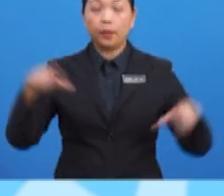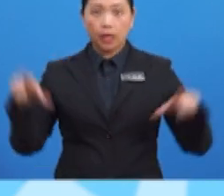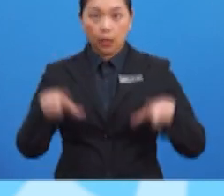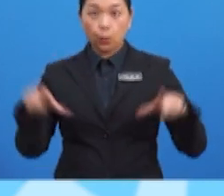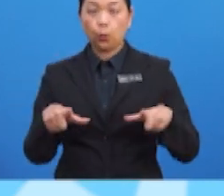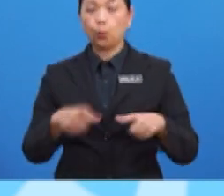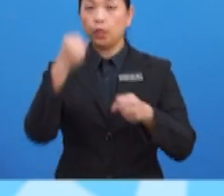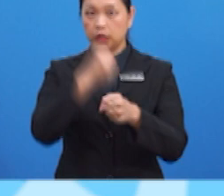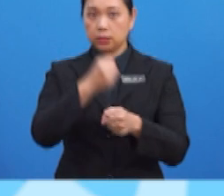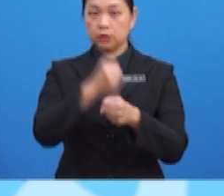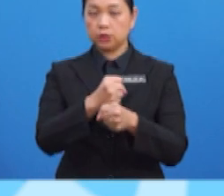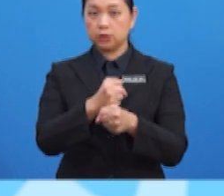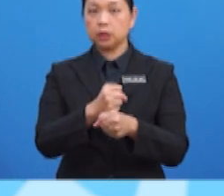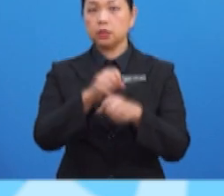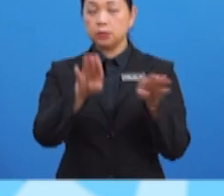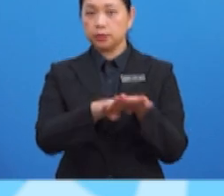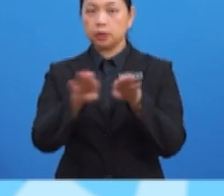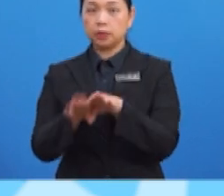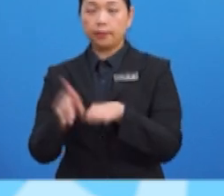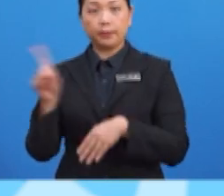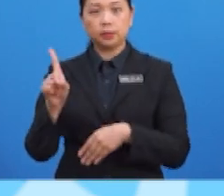kerja sebagaimana yang dikehendaki.